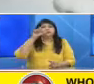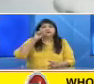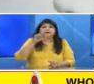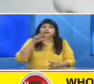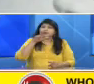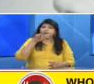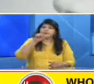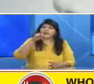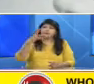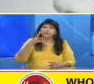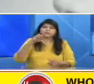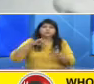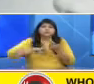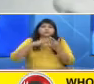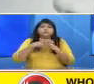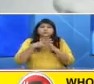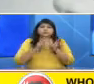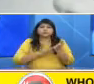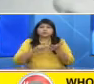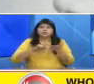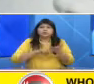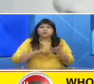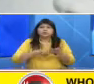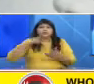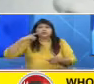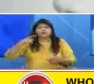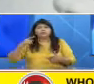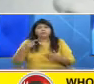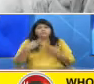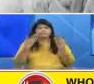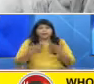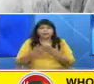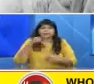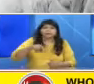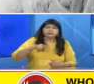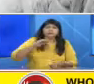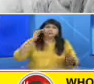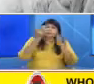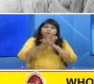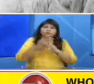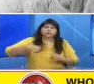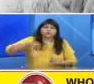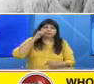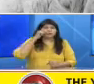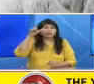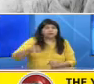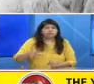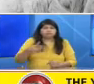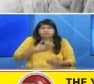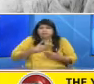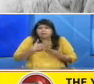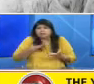1893 स्वामी विवेकानंद जी का ऐतिहासिक भाषण कौन भूल सकता है। पूरे विश्व की मानव जात को झकझोर करने